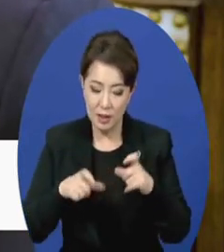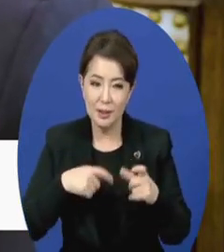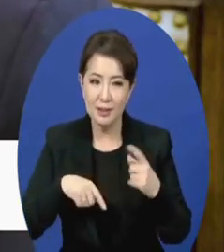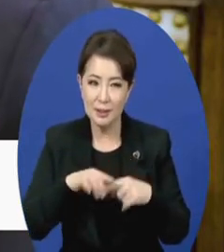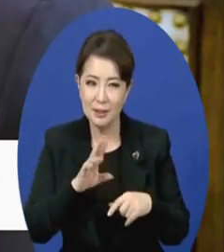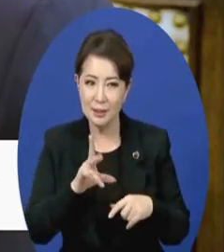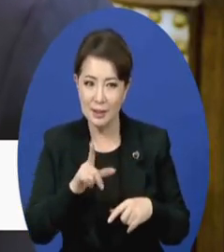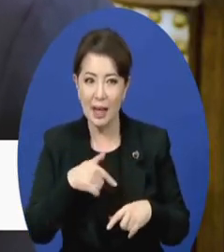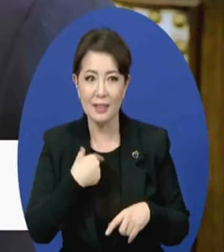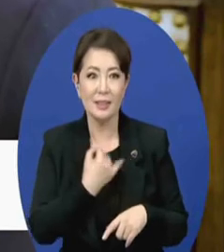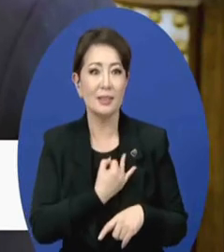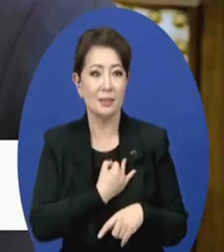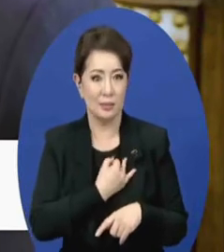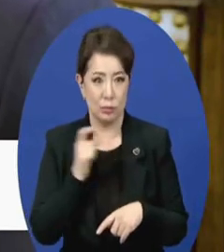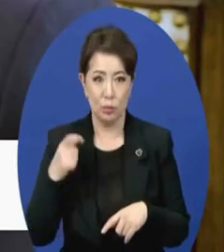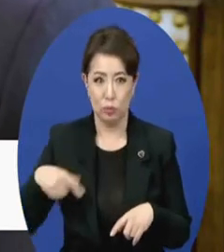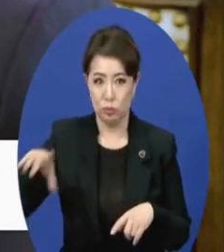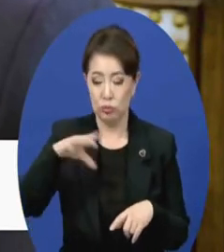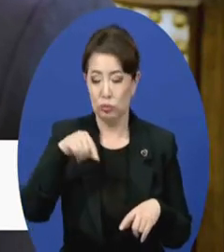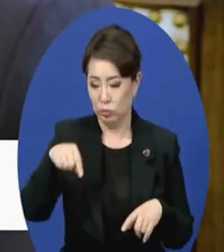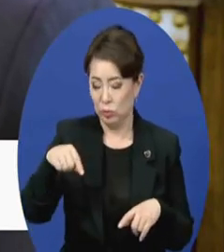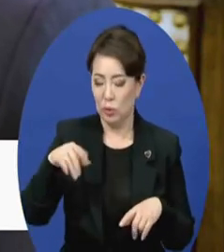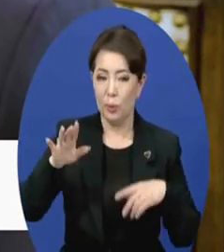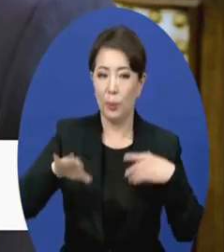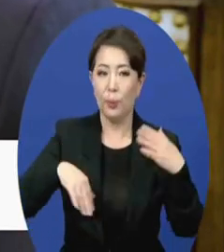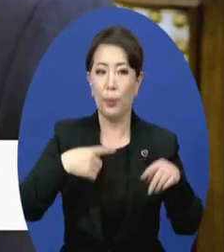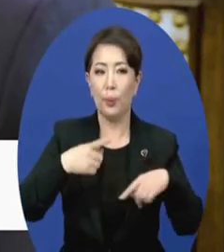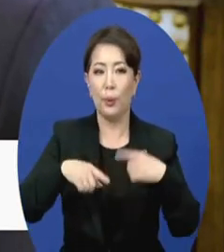байна, сайжрах юм байна, эргэлт төрөх юм байна.